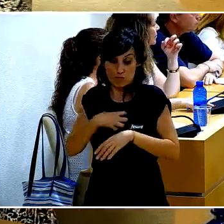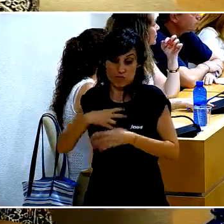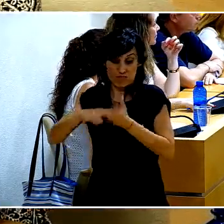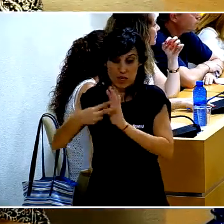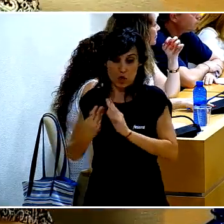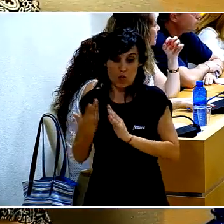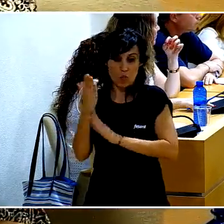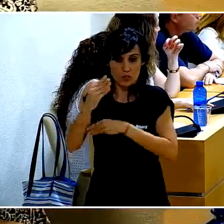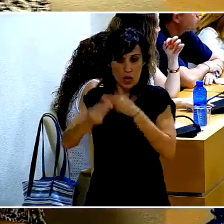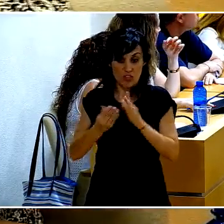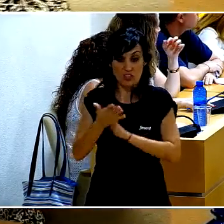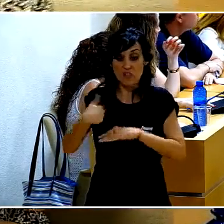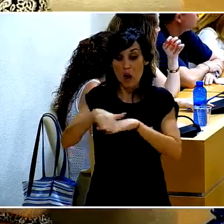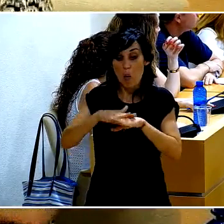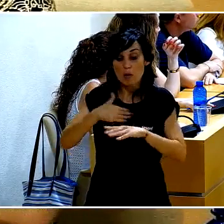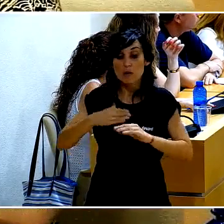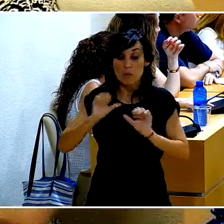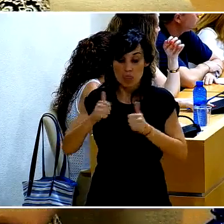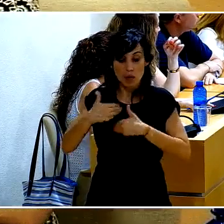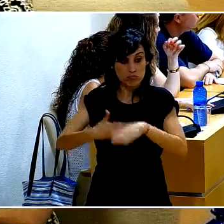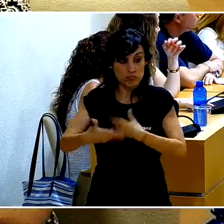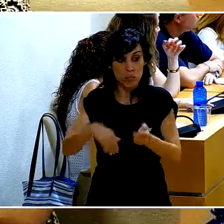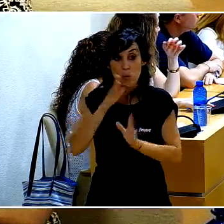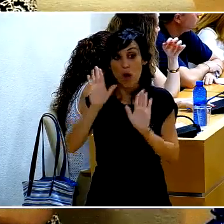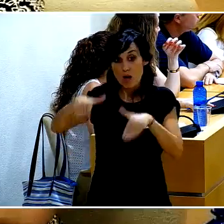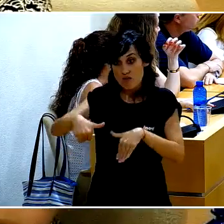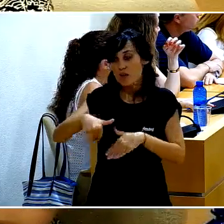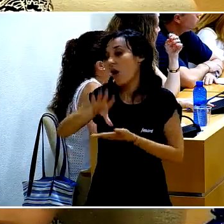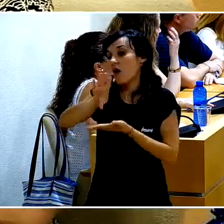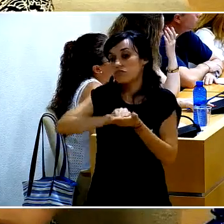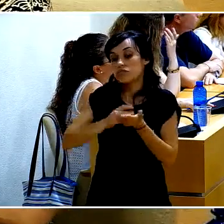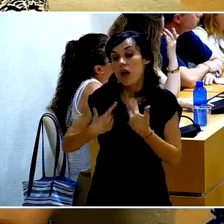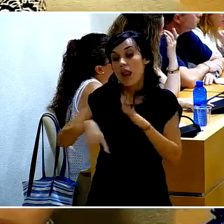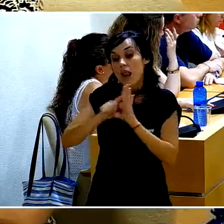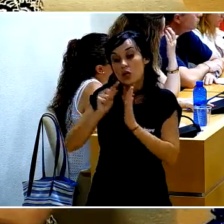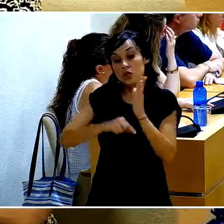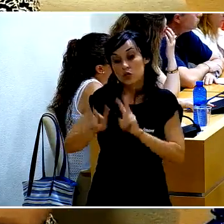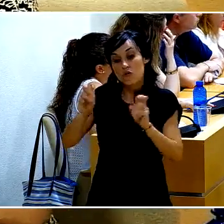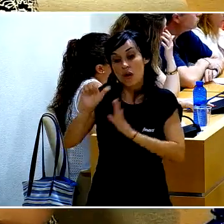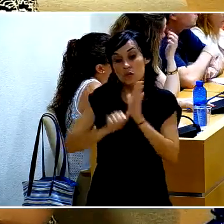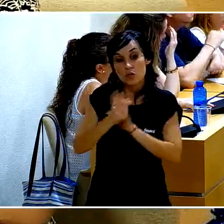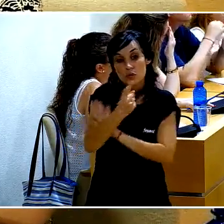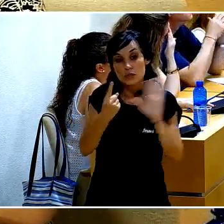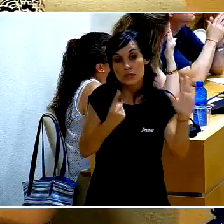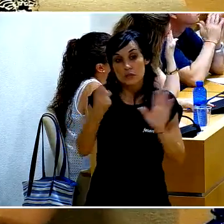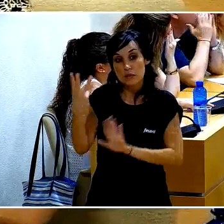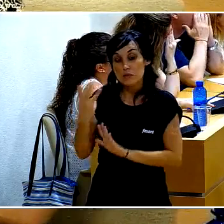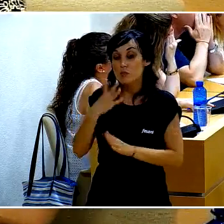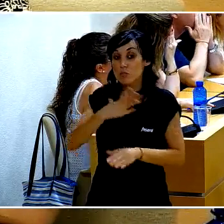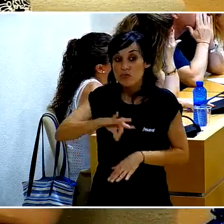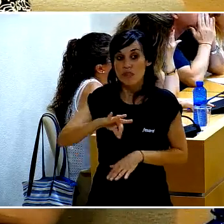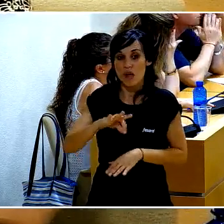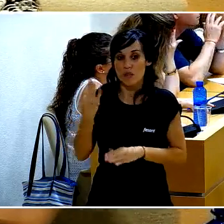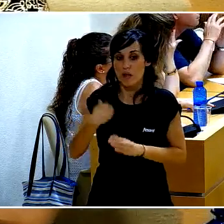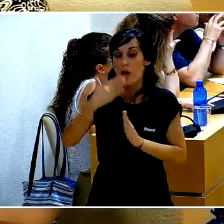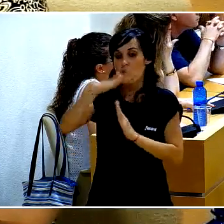les bases s'ha portat endavant en molts ajuntaments perquè de fet així ho ha replegat la nova llei de contractes en l'article 63 la possibilitat de per no